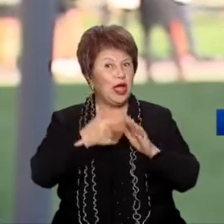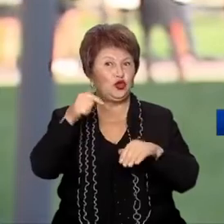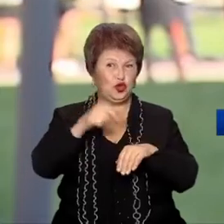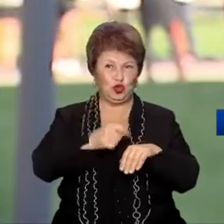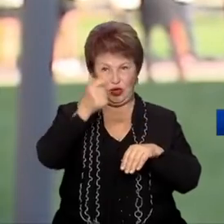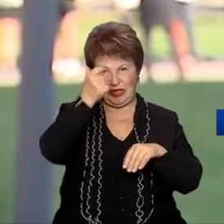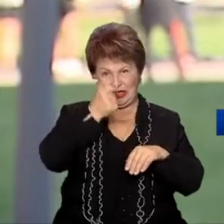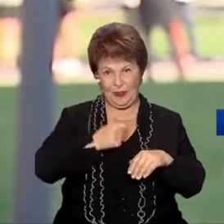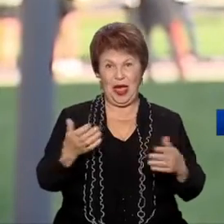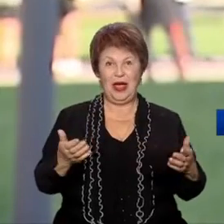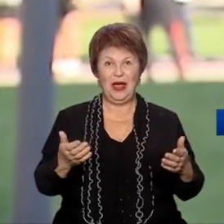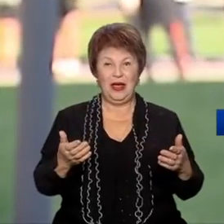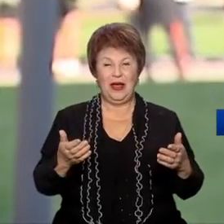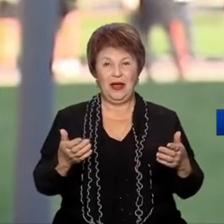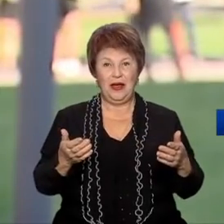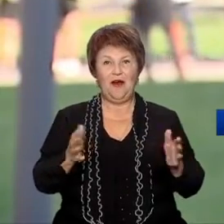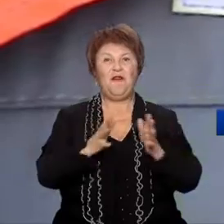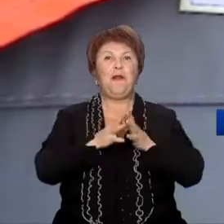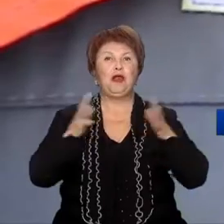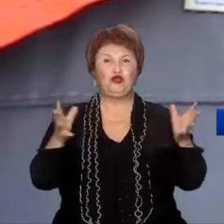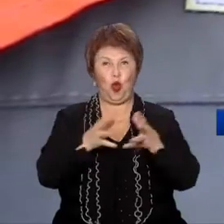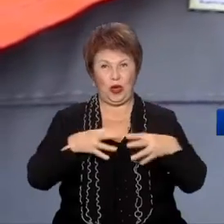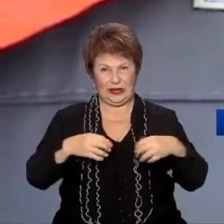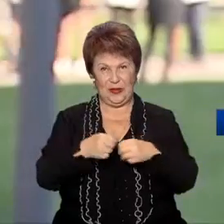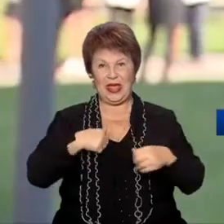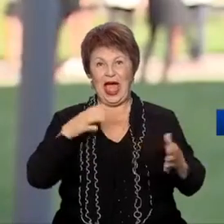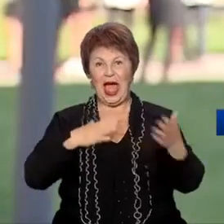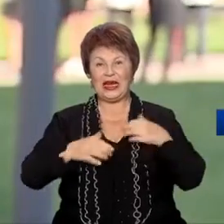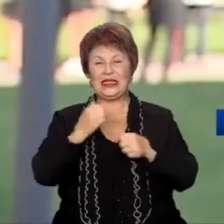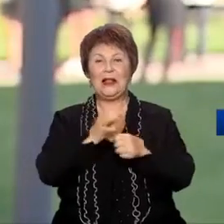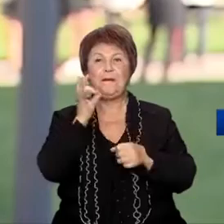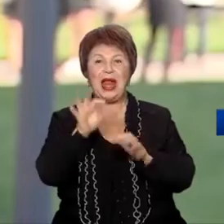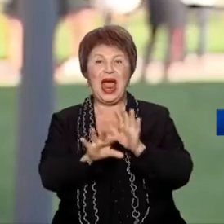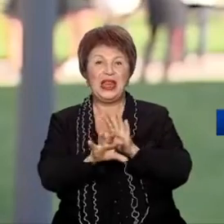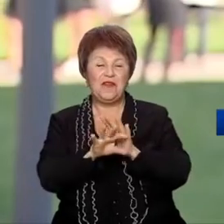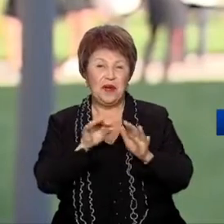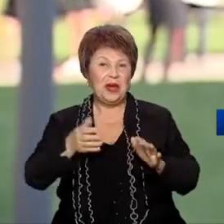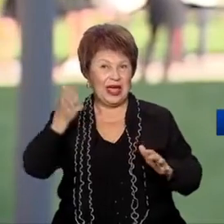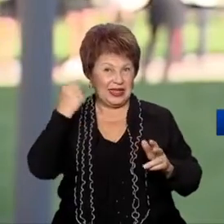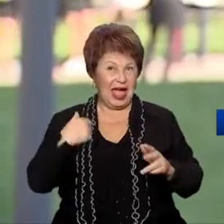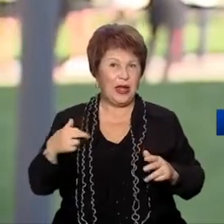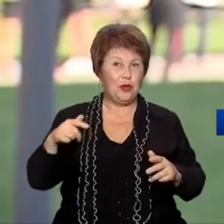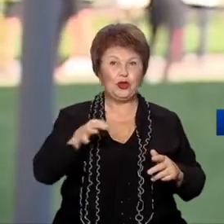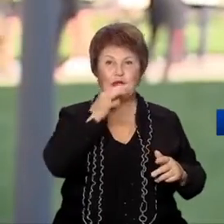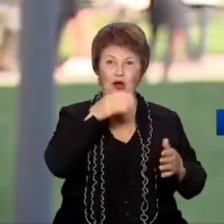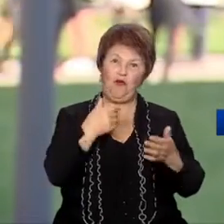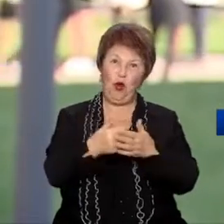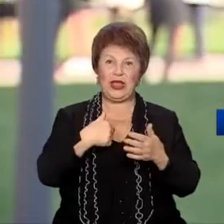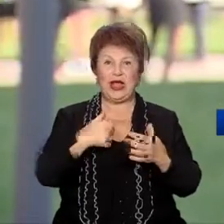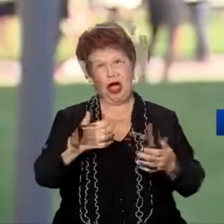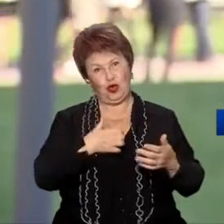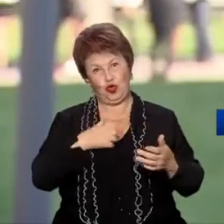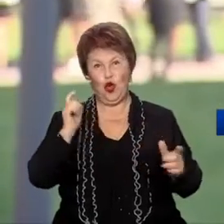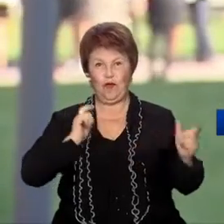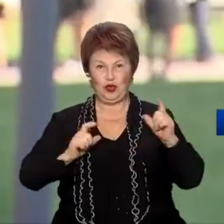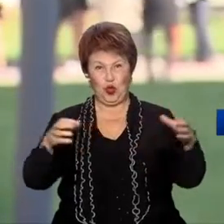чувствуешь себя в какой-то такой большой семье. Я рад, что сделал правильный выбор и когда-то пришел, сказал, вот я хочу в